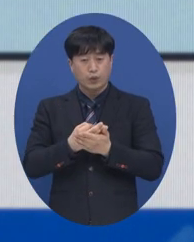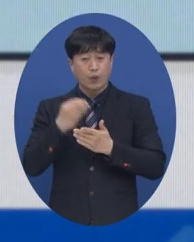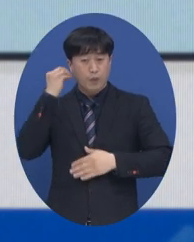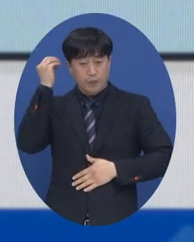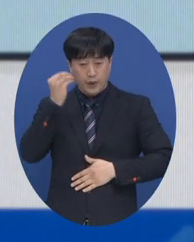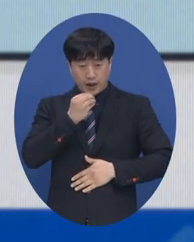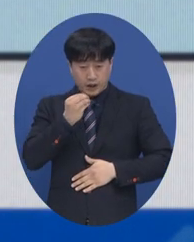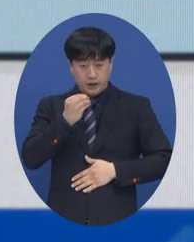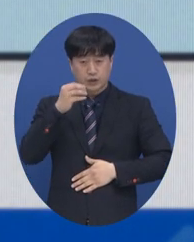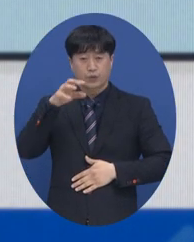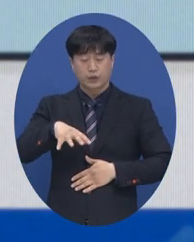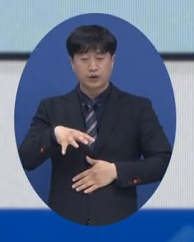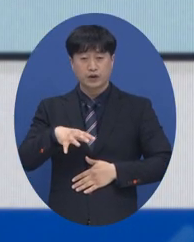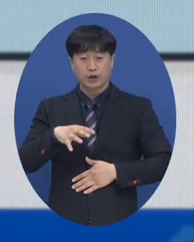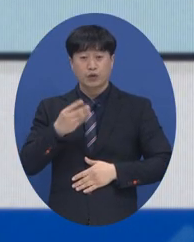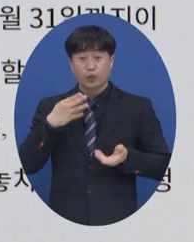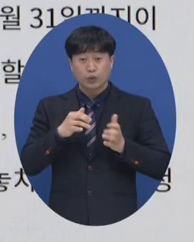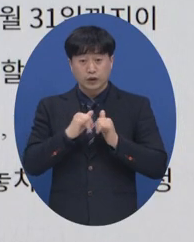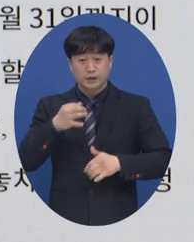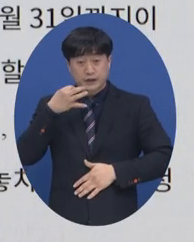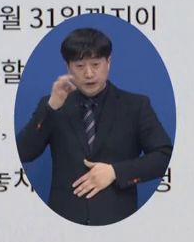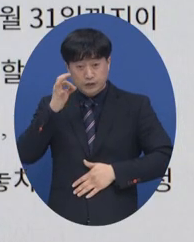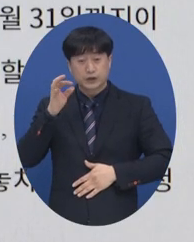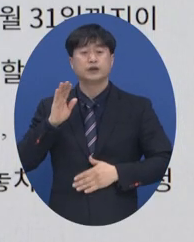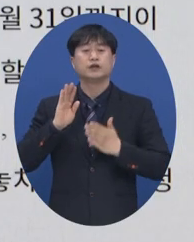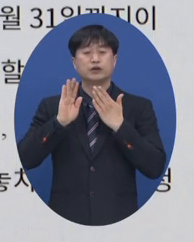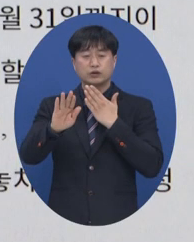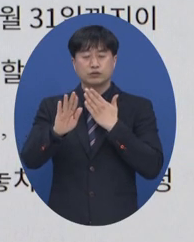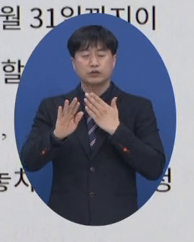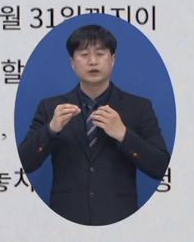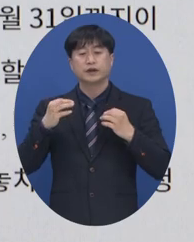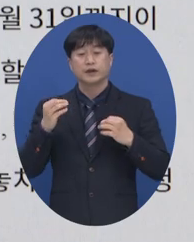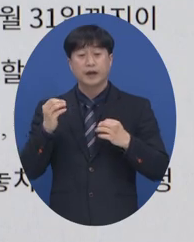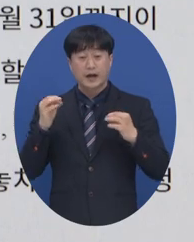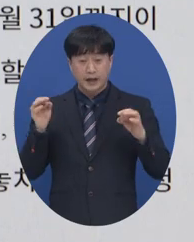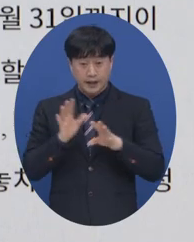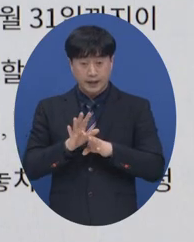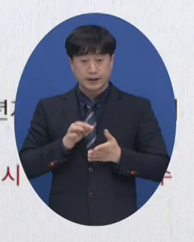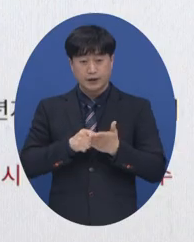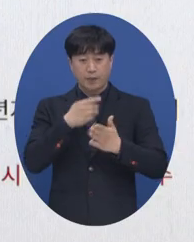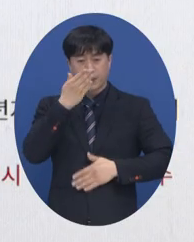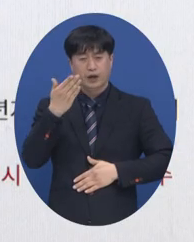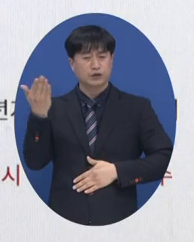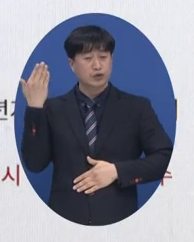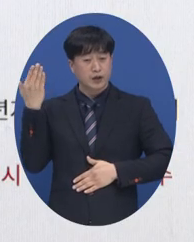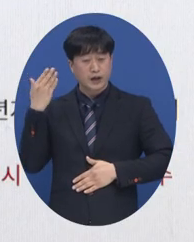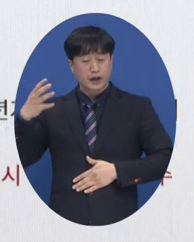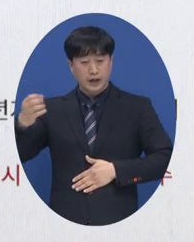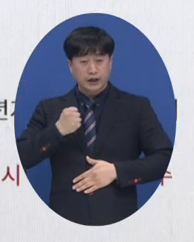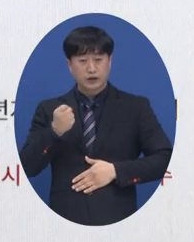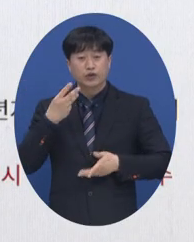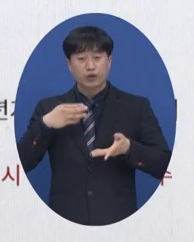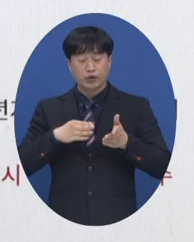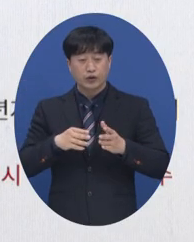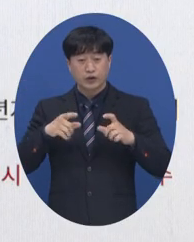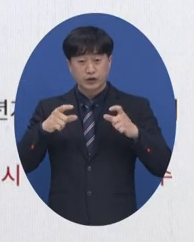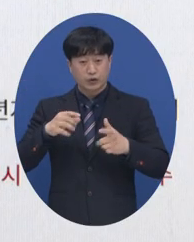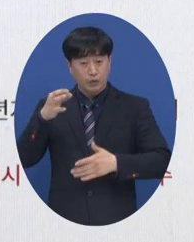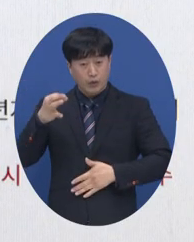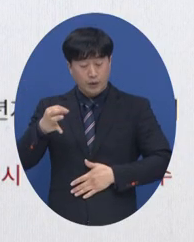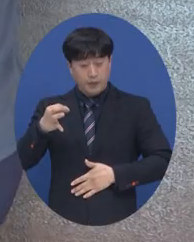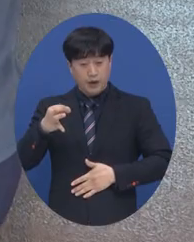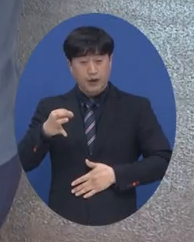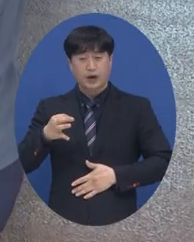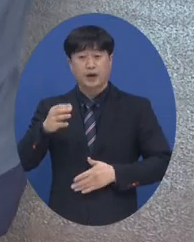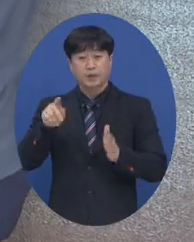경기도민 인증을 거쳐 간편하게 신청할 수 있습니다 기존에 보유하고 있는 경기지역 카페나 신용카드